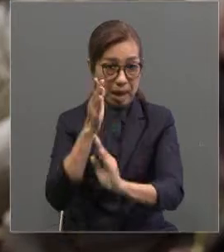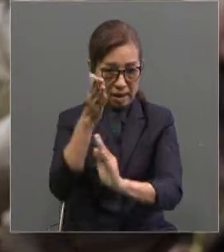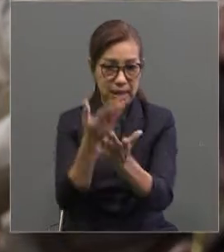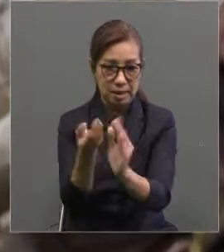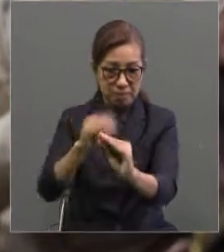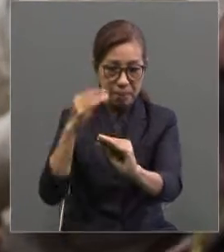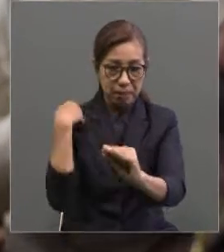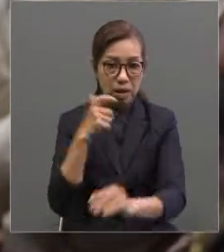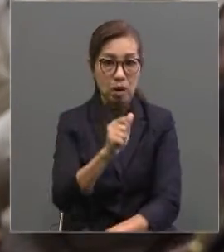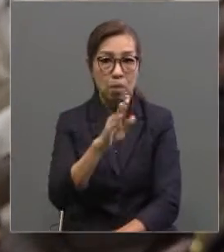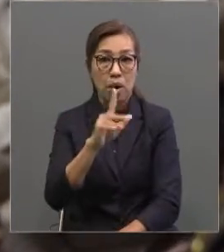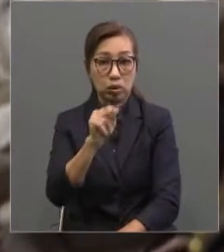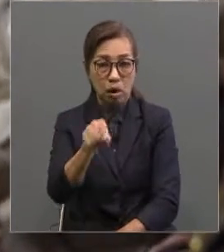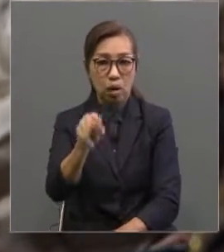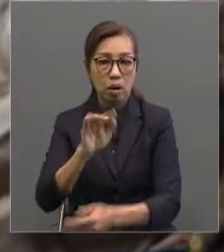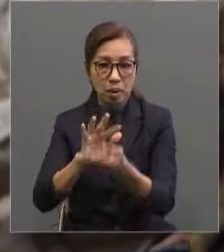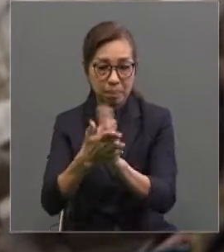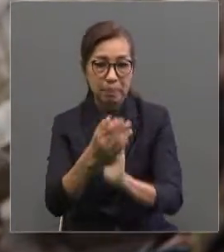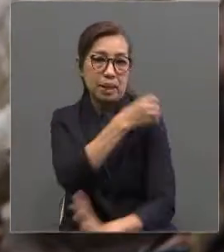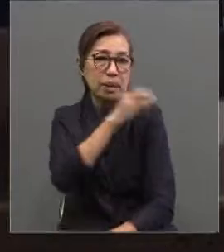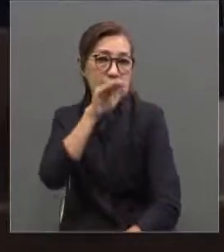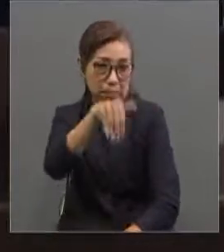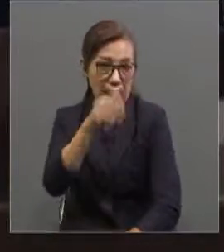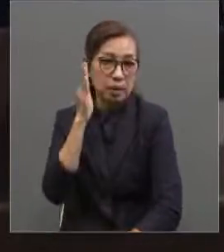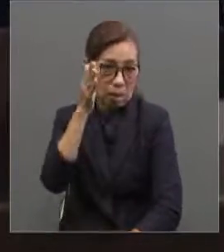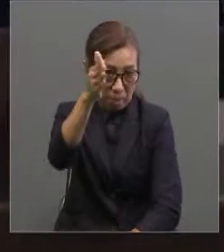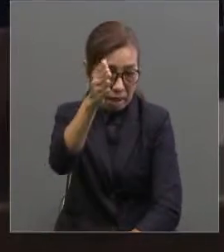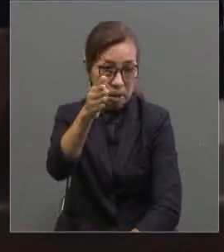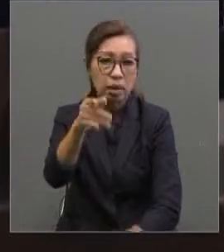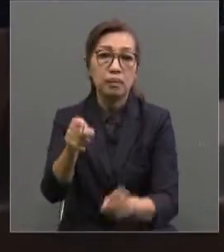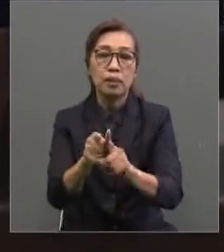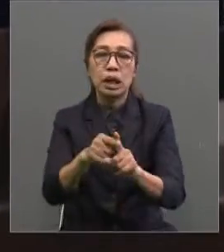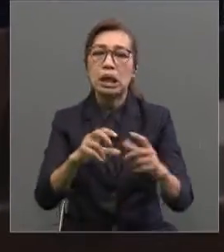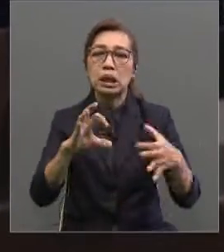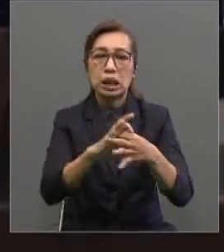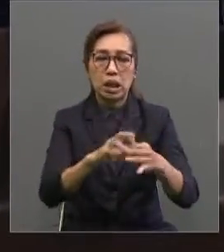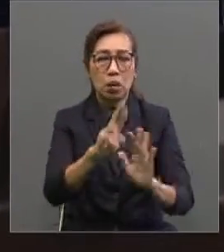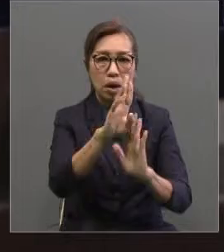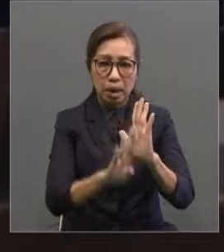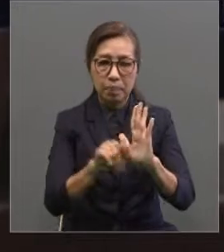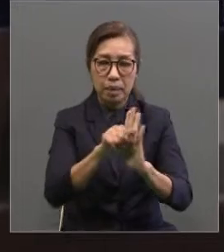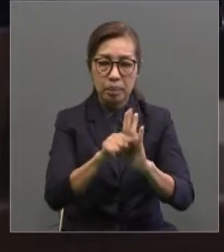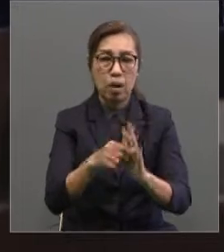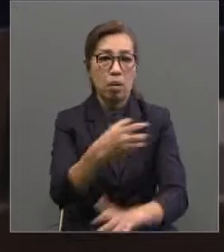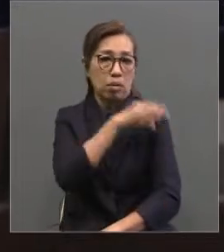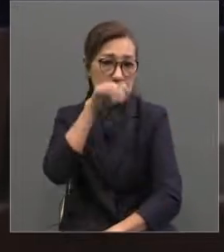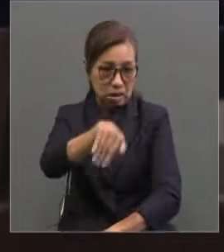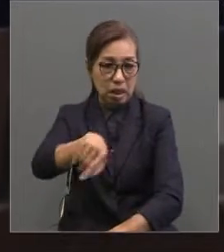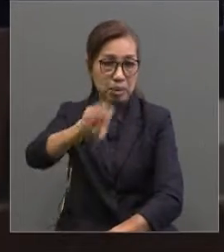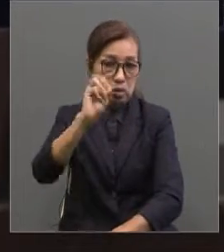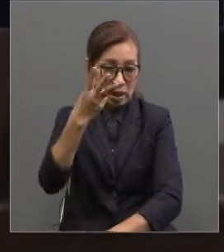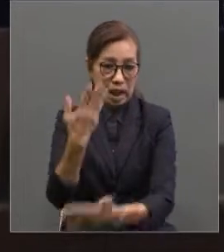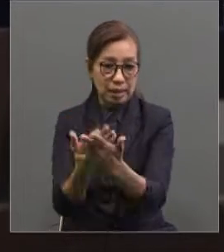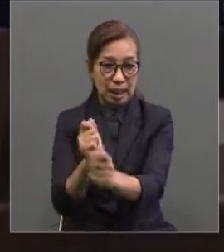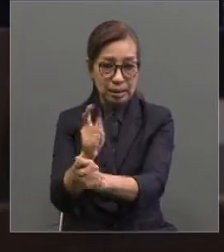กฐานะอบต.เป็นเทศบาลตามหลักการปกครองท้องถิ่นเรื่องสวัสดิการเทศบาลค่าตอบแทนเพราะทราบดีว่าเทศบ